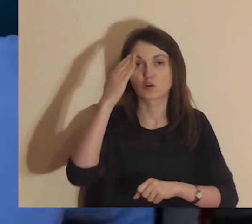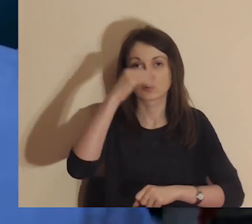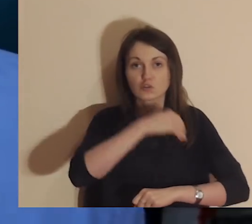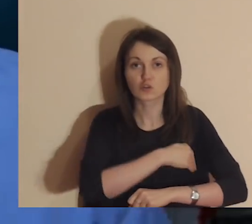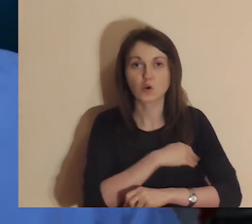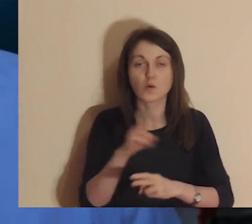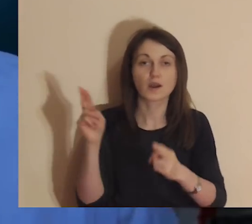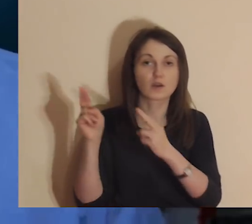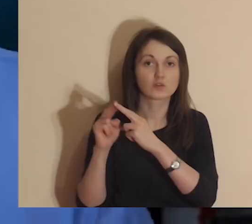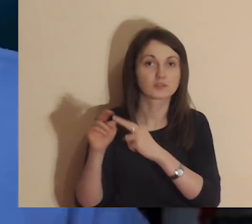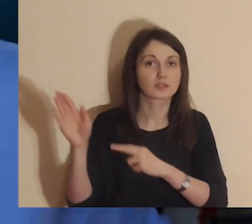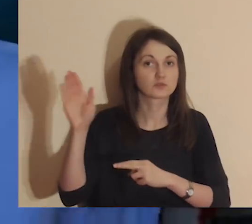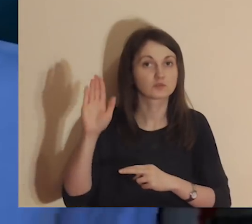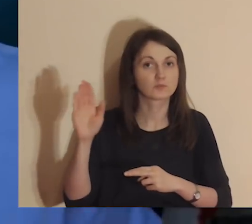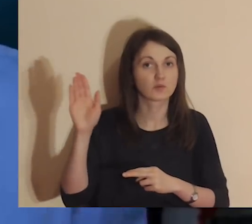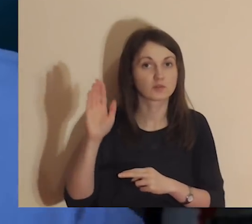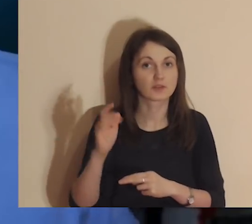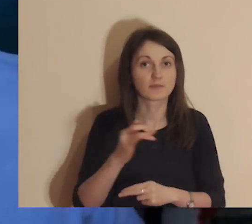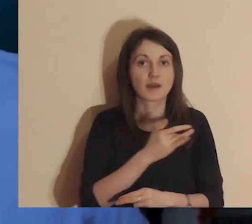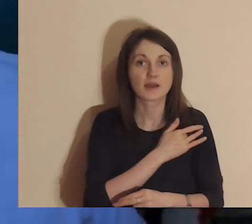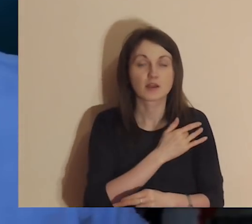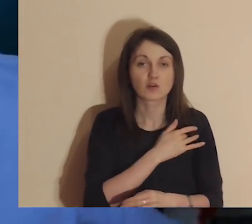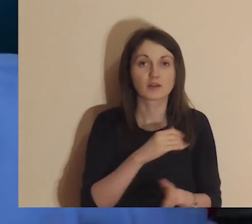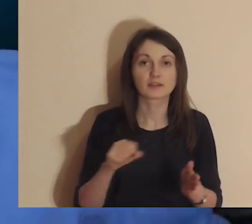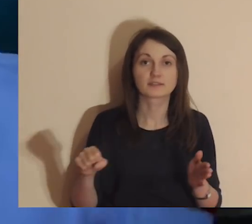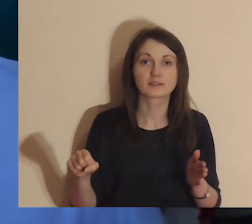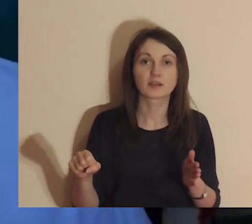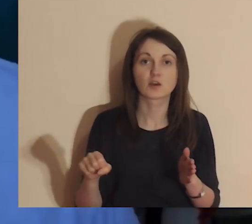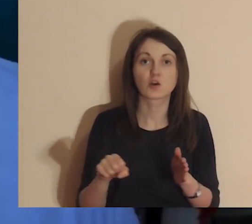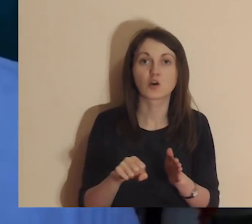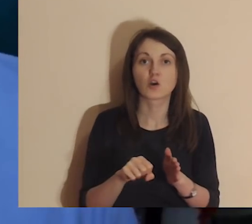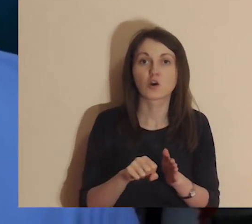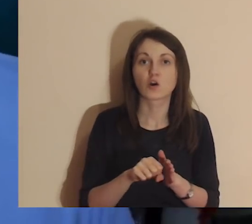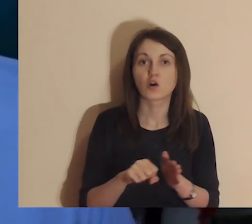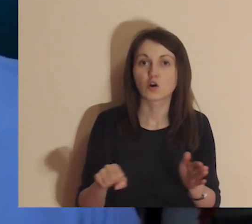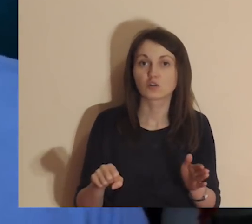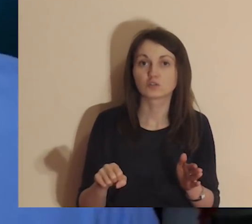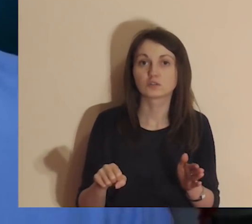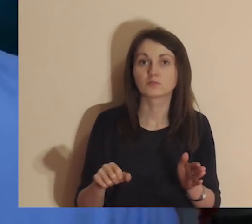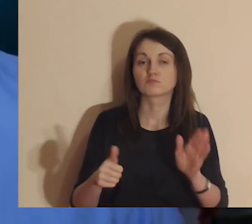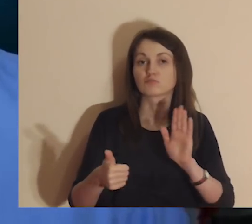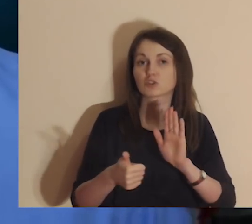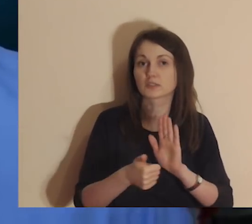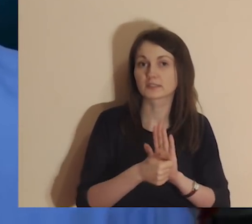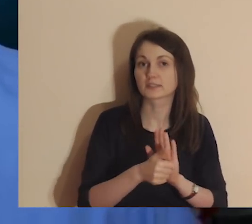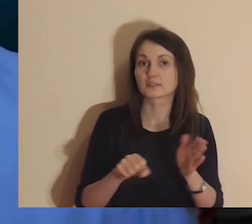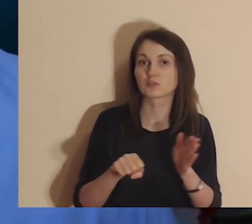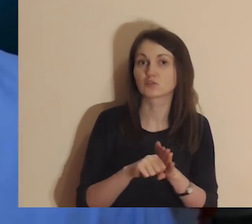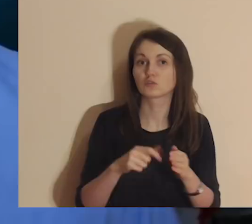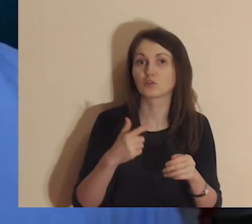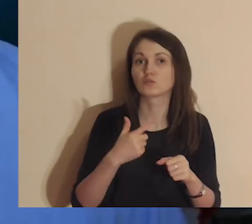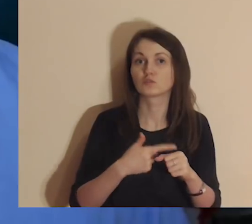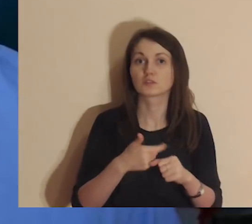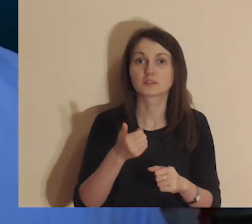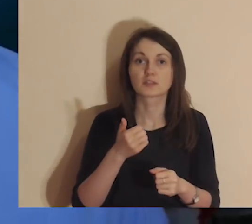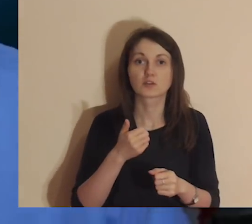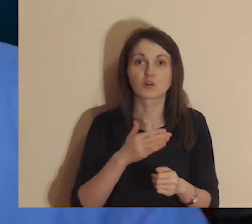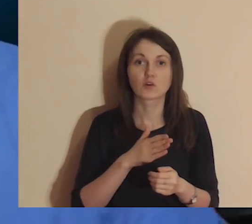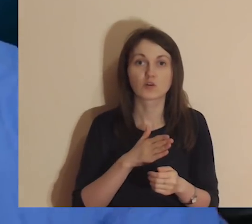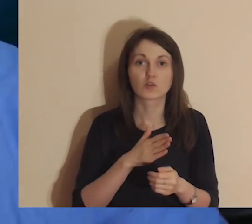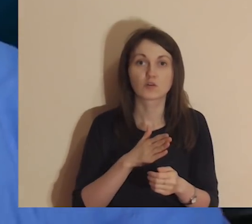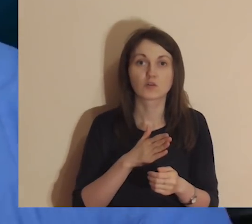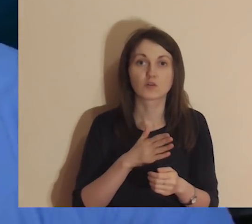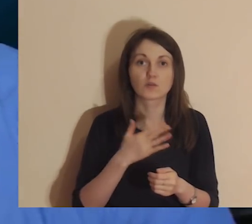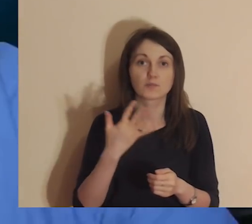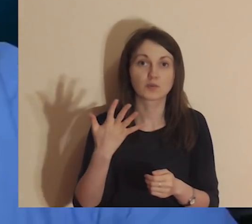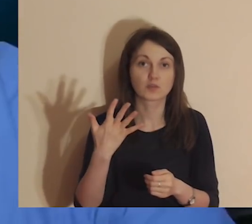współbrat Mariusz. Rekolekcje ignacjańskie dla osób od 16 roku życia do 25, jeśli się nie mylę.